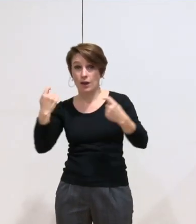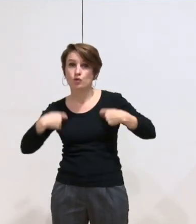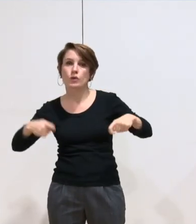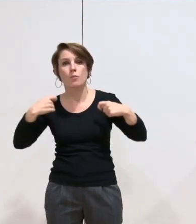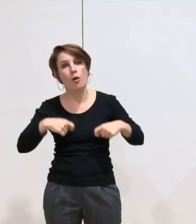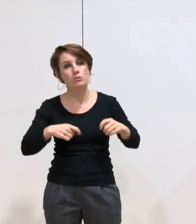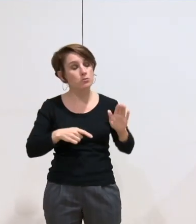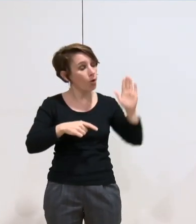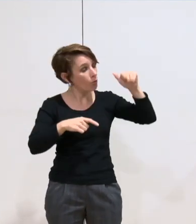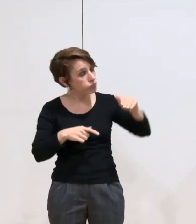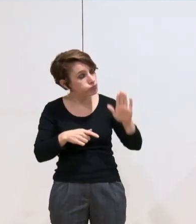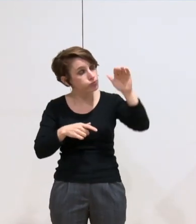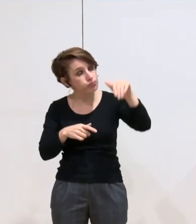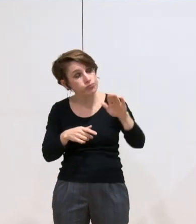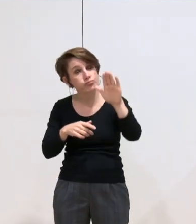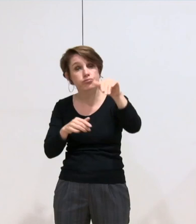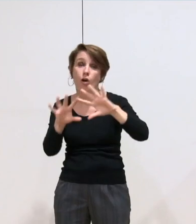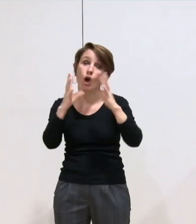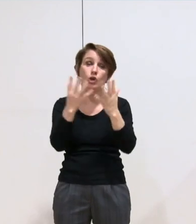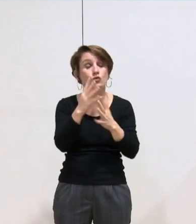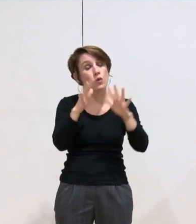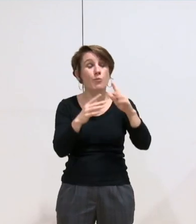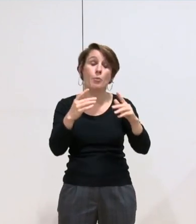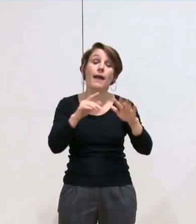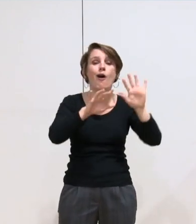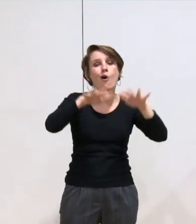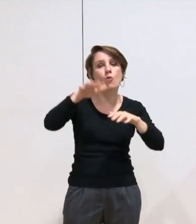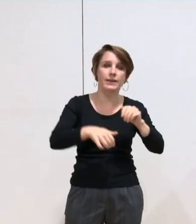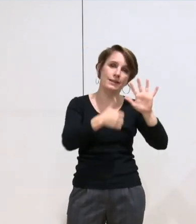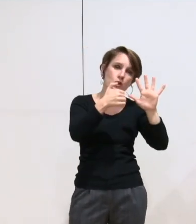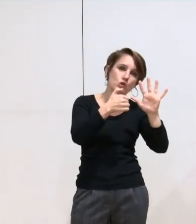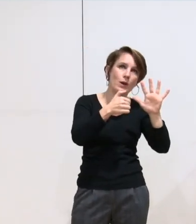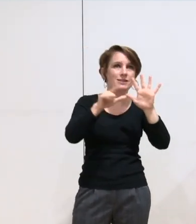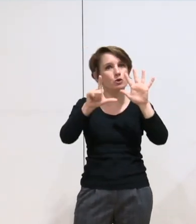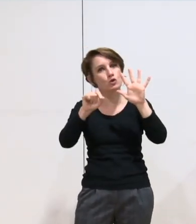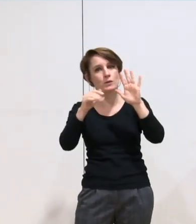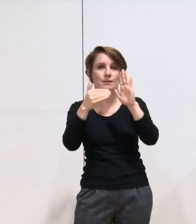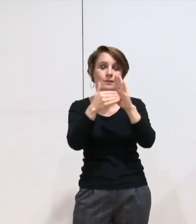années, grosso modo, entre 60 et 70 000 euros.